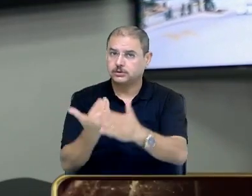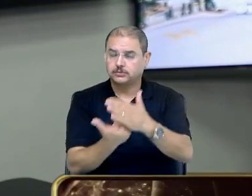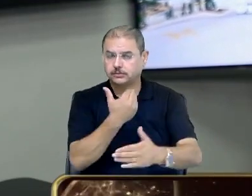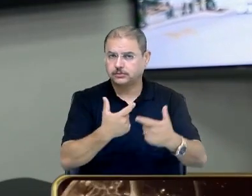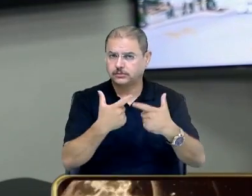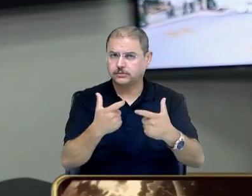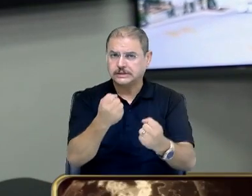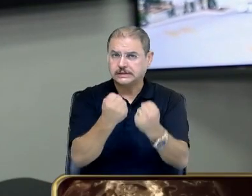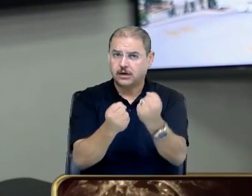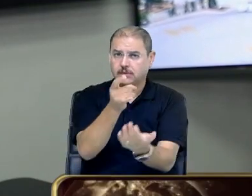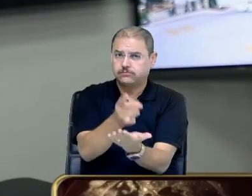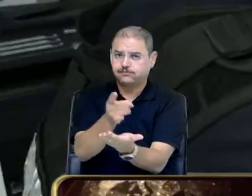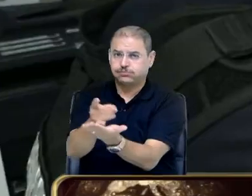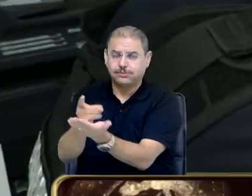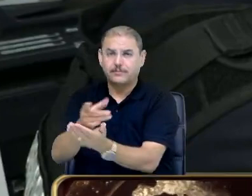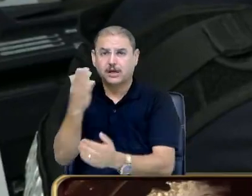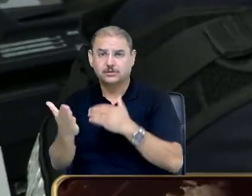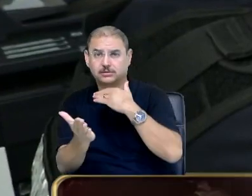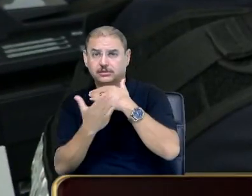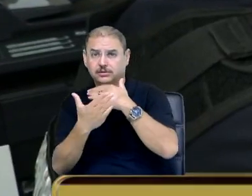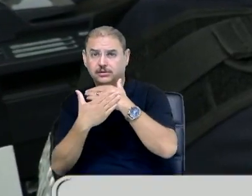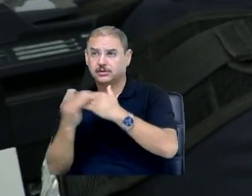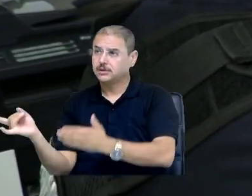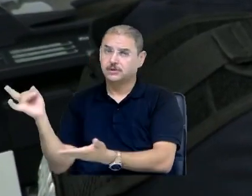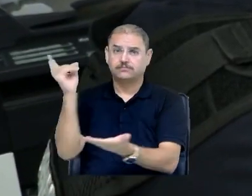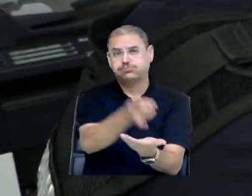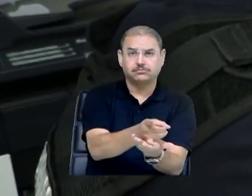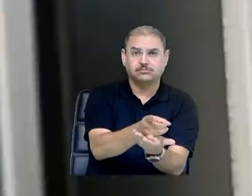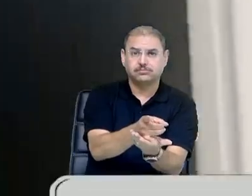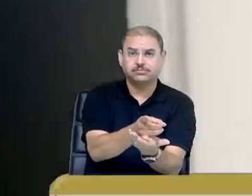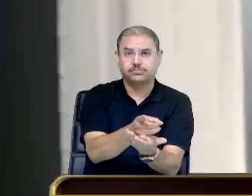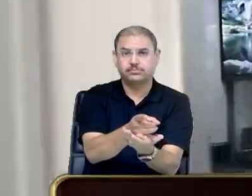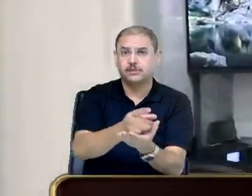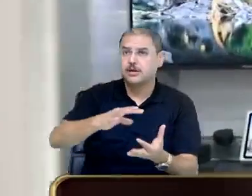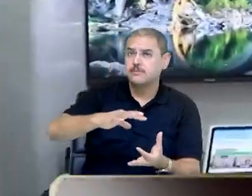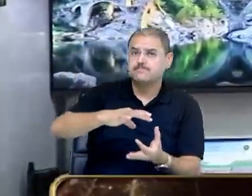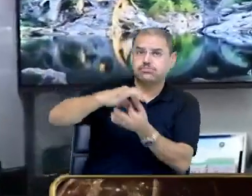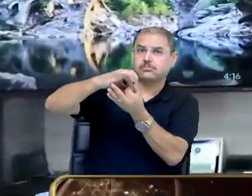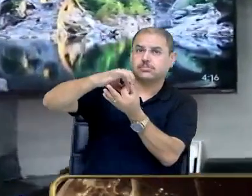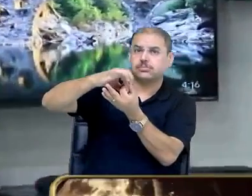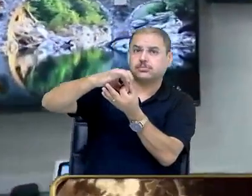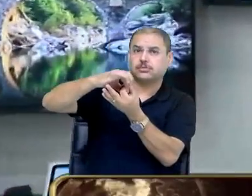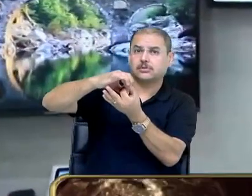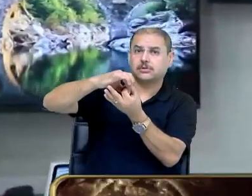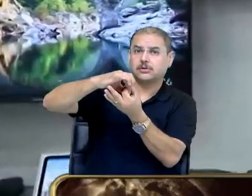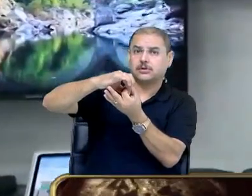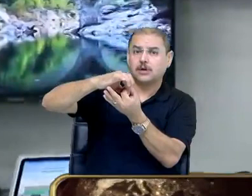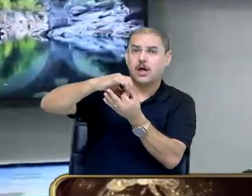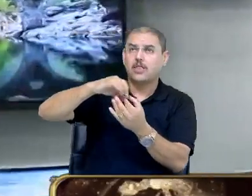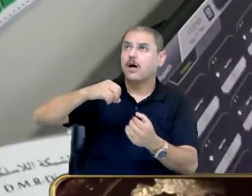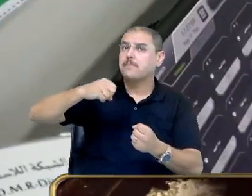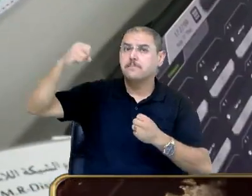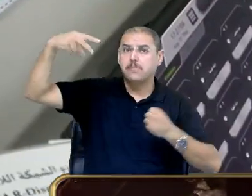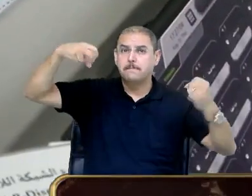تستخدم حاليافتاح لاي واجب امني والاتصال بشكل افقي مع كافه وحدات وتشكيلات الجهاز الامن العام ضمن مجموعات الاتصال